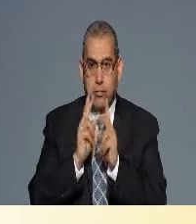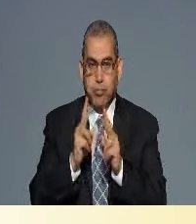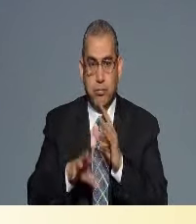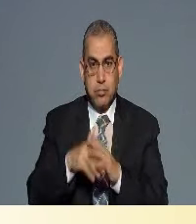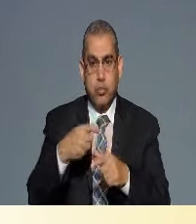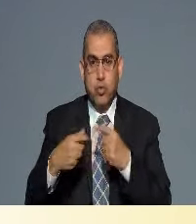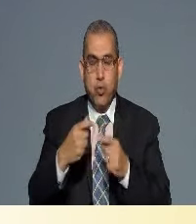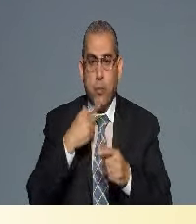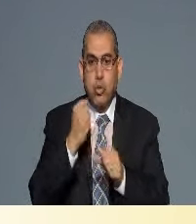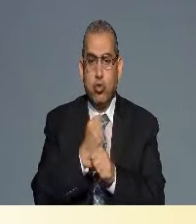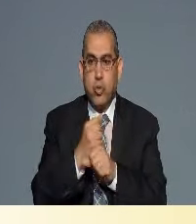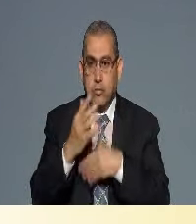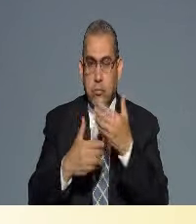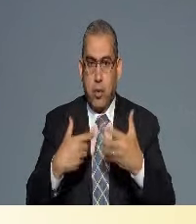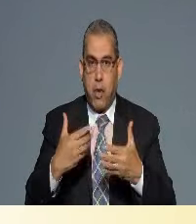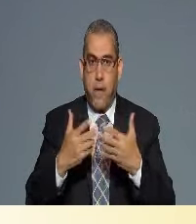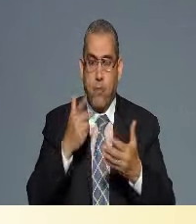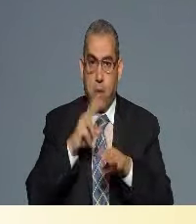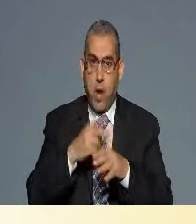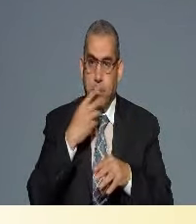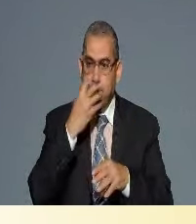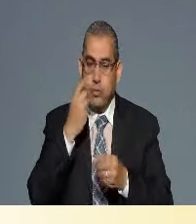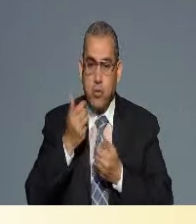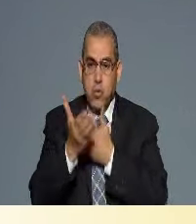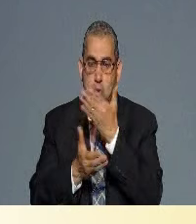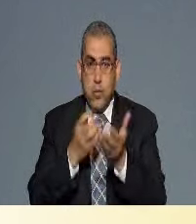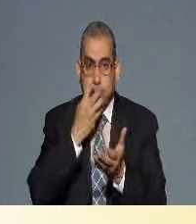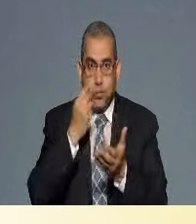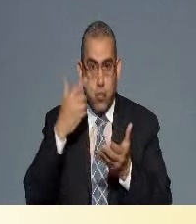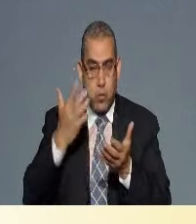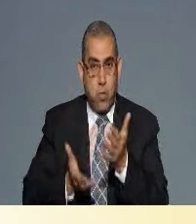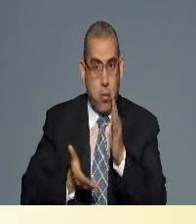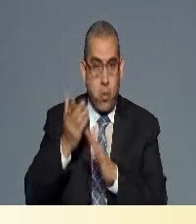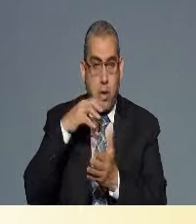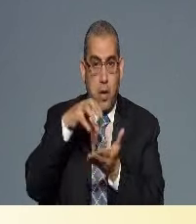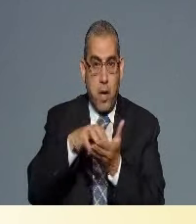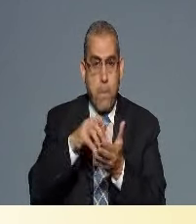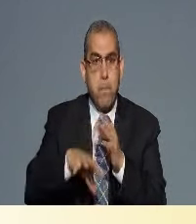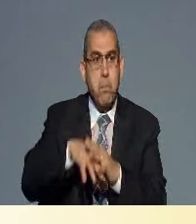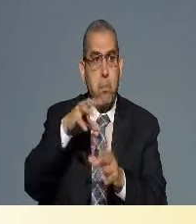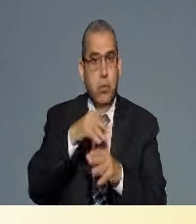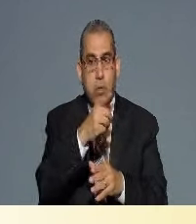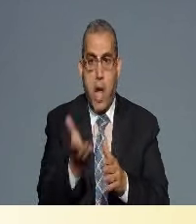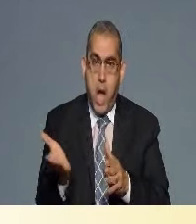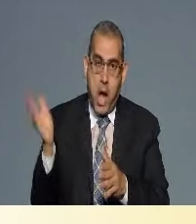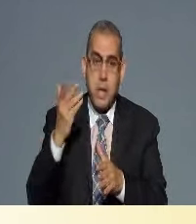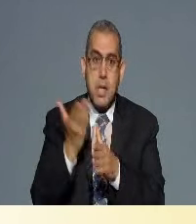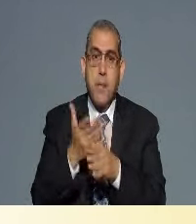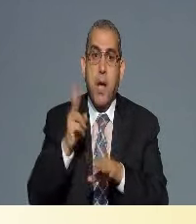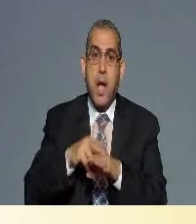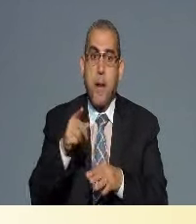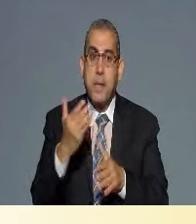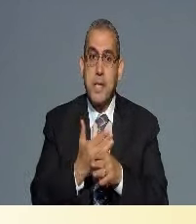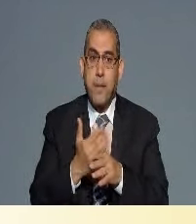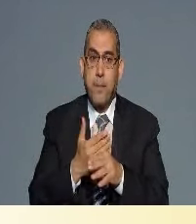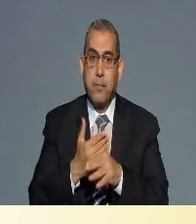نظم تشغيل، وبنتكلم على حجم إنفاق استثماري ضخم جدا على مستوى المشاريع. وليه برضو فندم يعني هنا